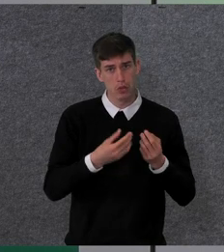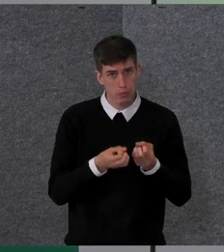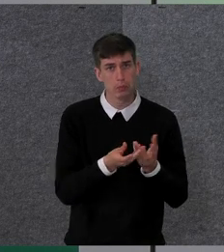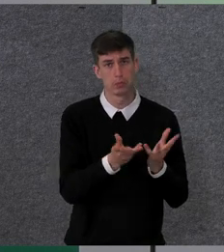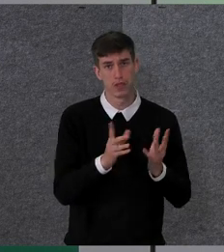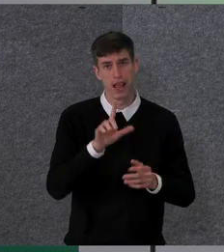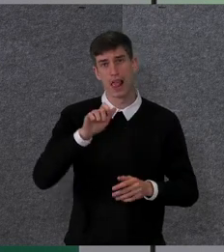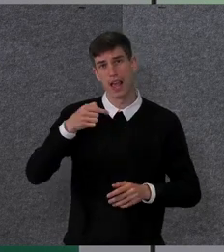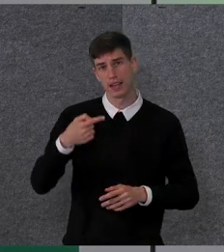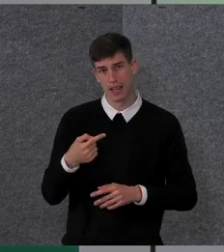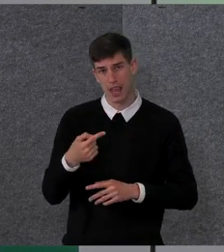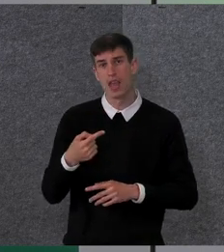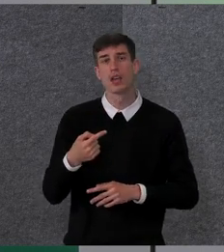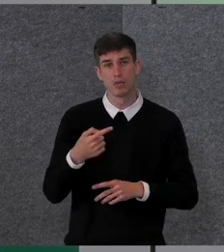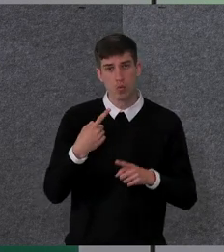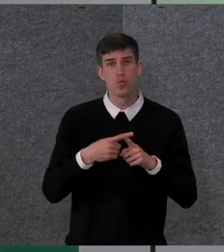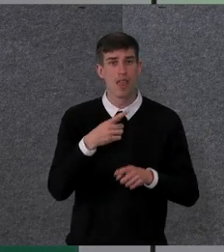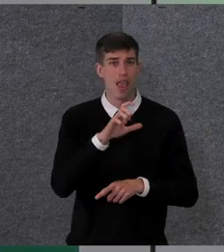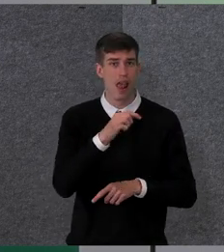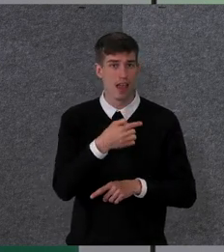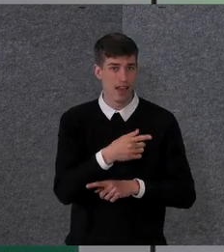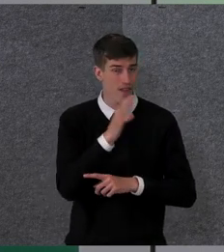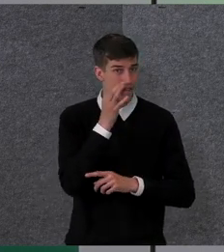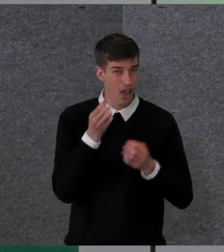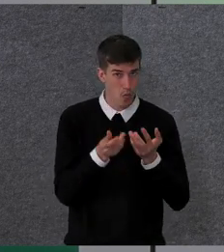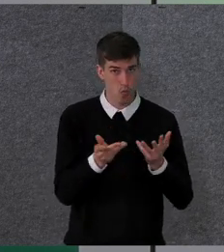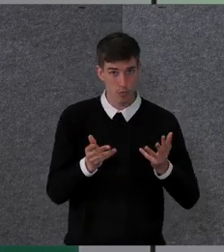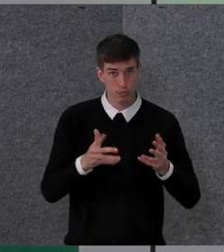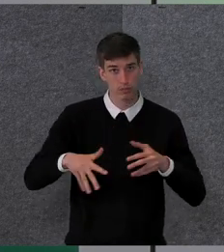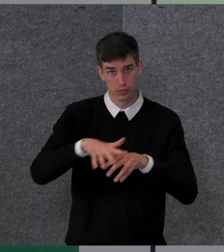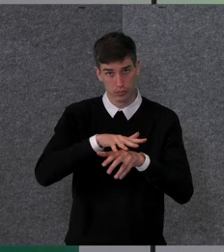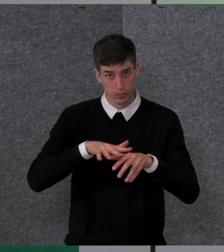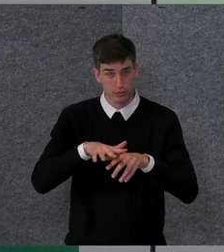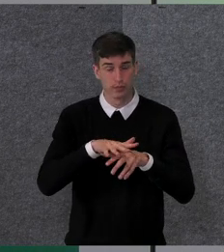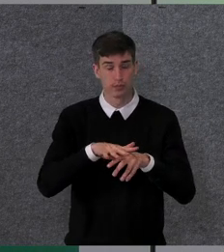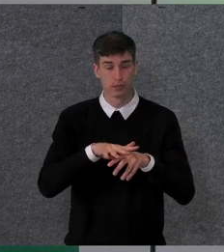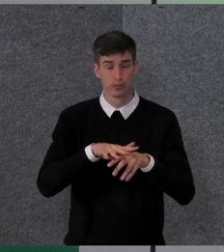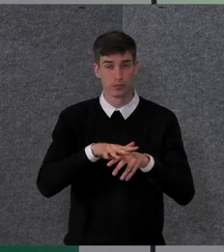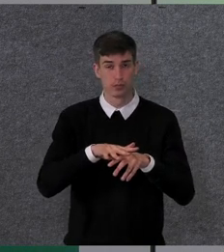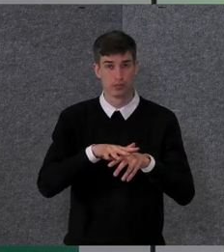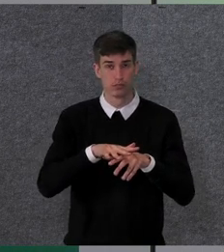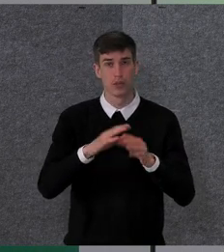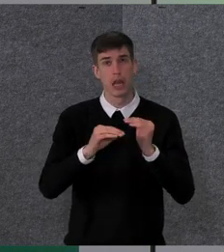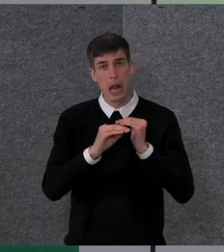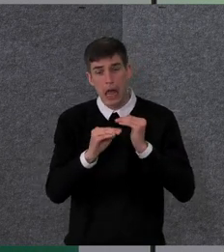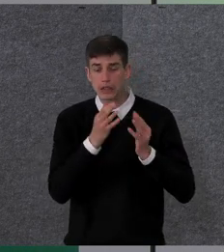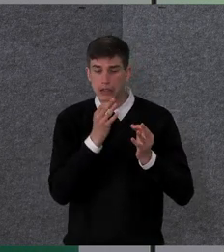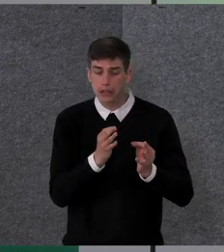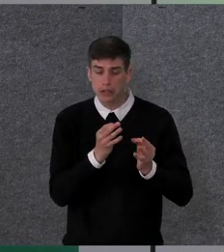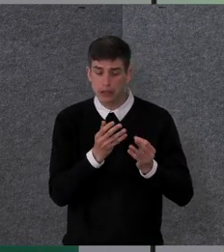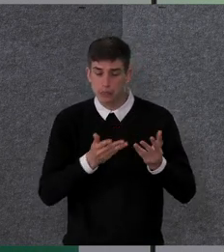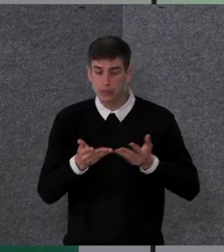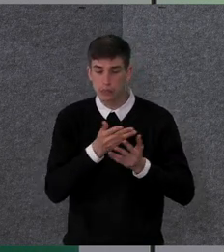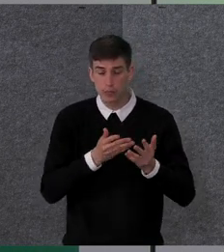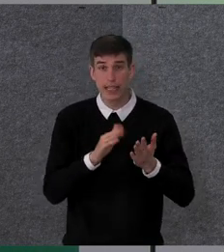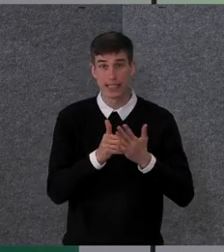Gemeinsam mit der LAG Queer und der LAG Frauen haben wir mit einer sehr breiten Unterstützung eben diese Änderungen in unser Landesstatut überführt. Und auch hier nochmal ein